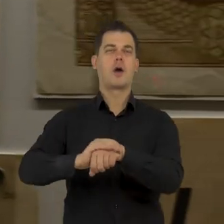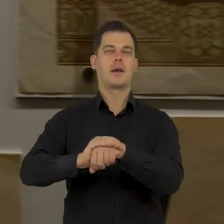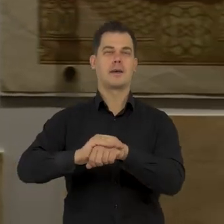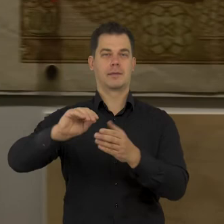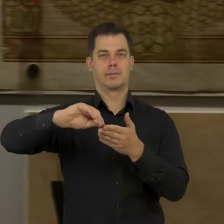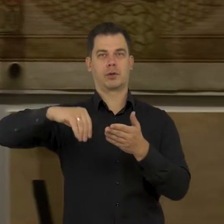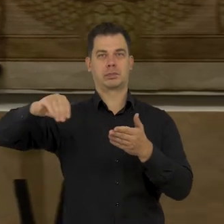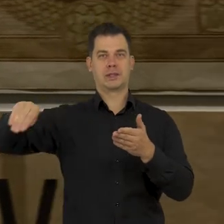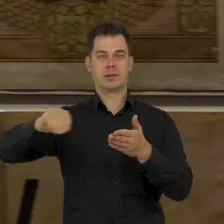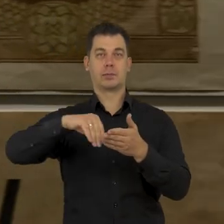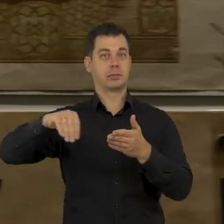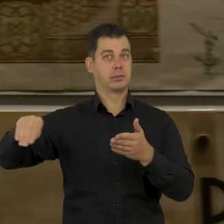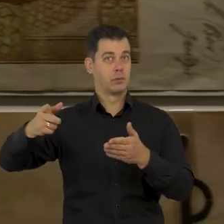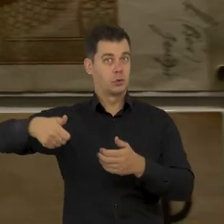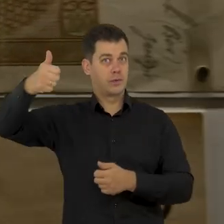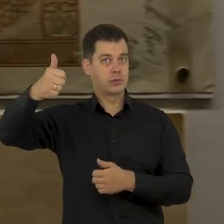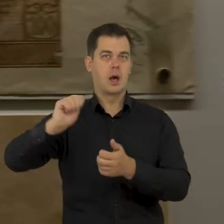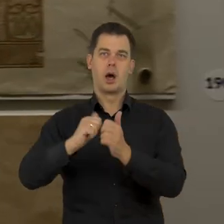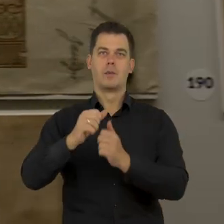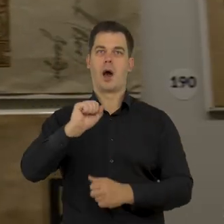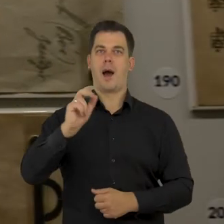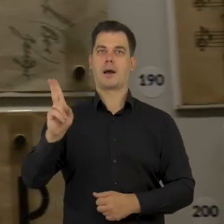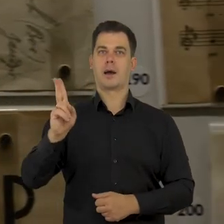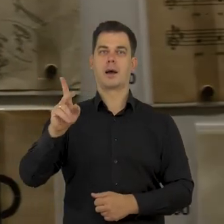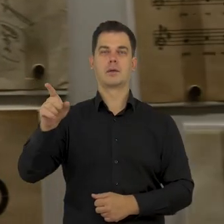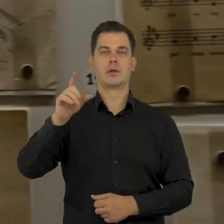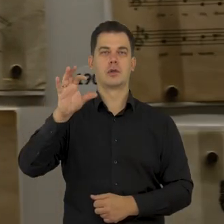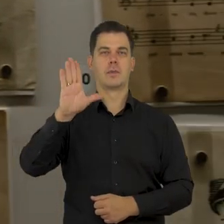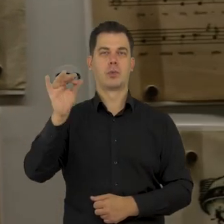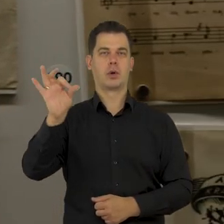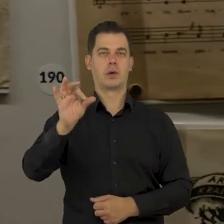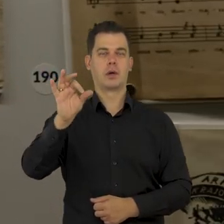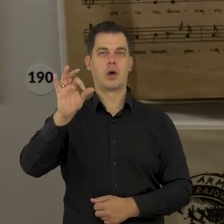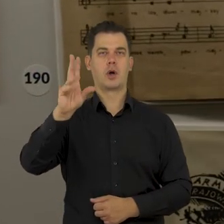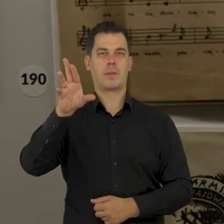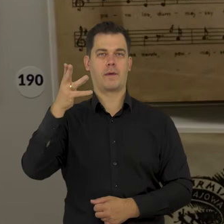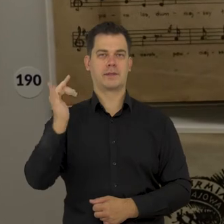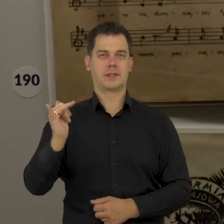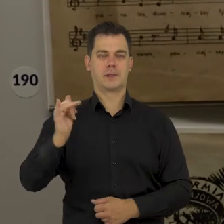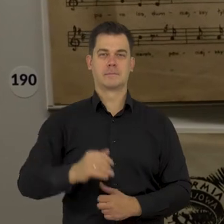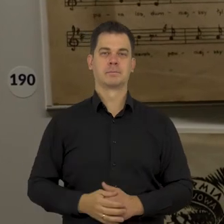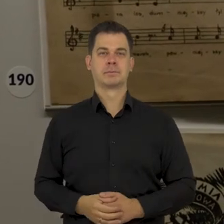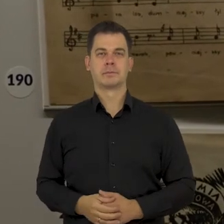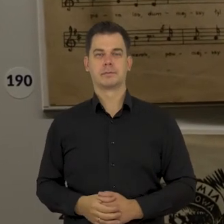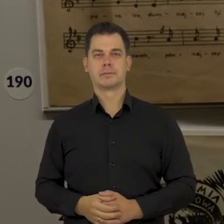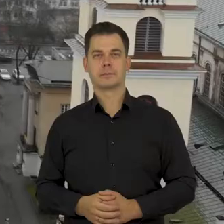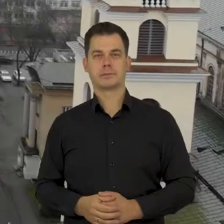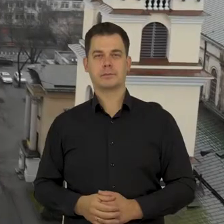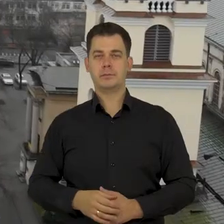podpisami kolegów, dowódców, zdarzają się z podpisami samego dowódcy Armii Krajowej, czyli generała Tadeusza Bora-Komorowskiego.